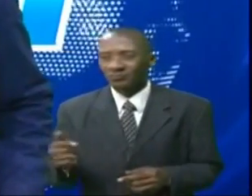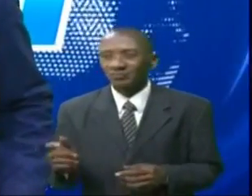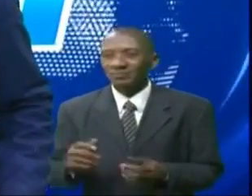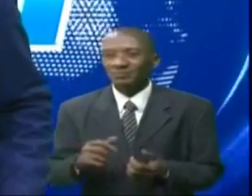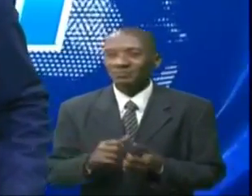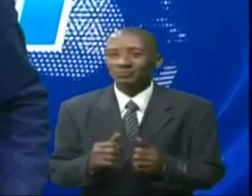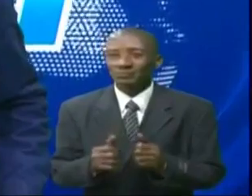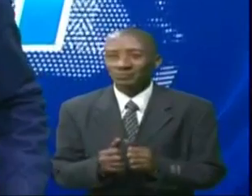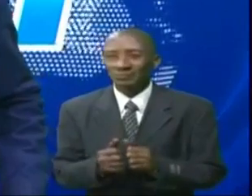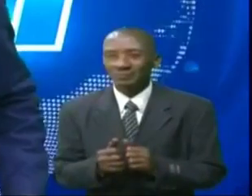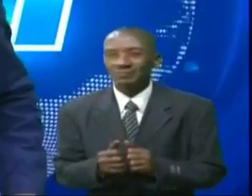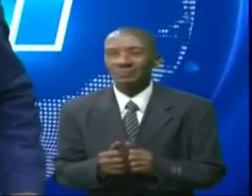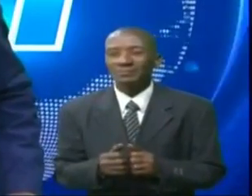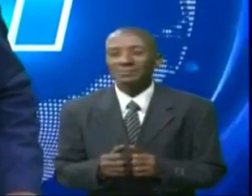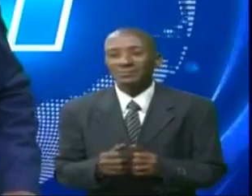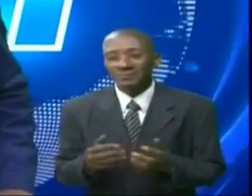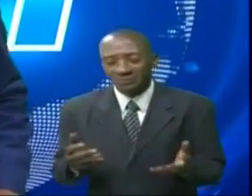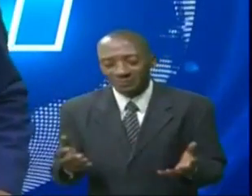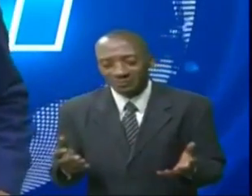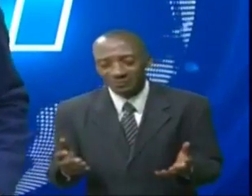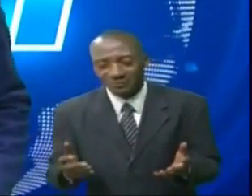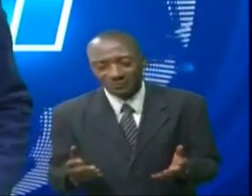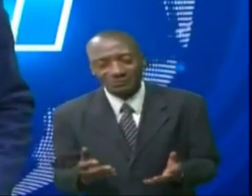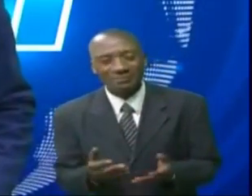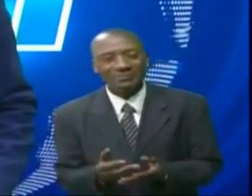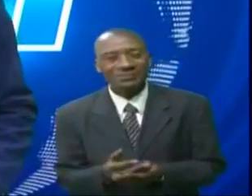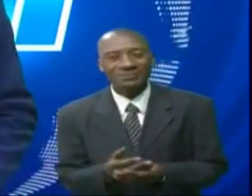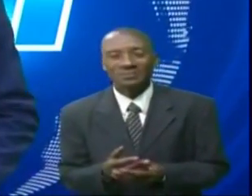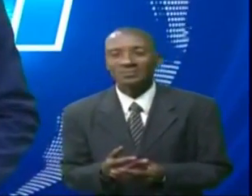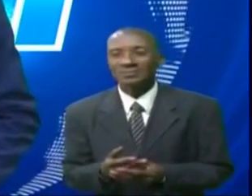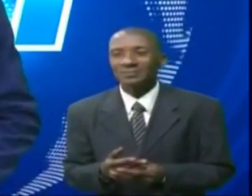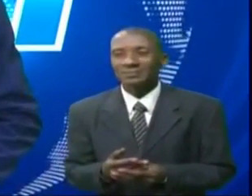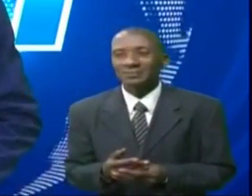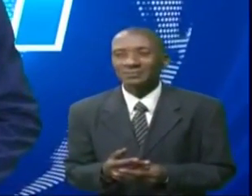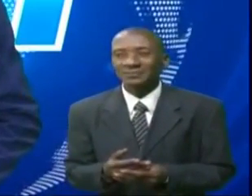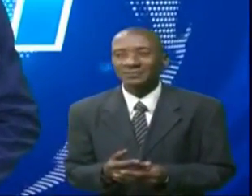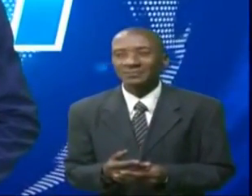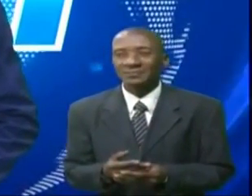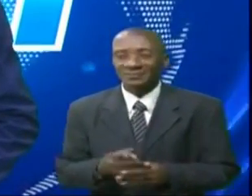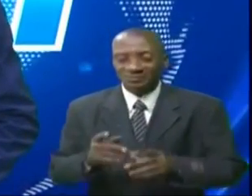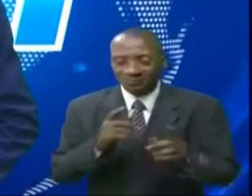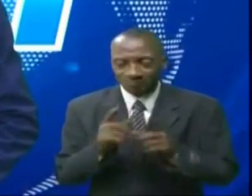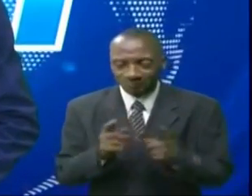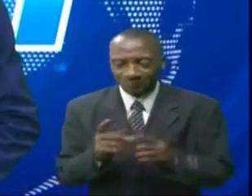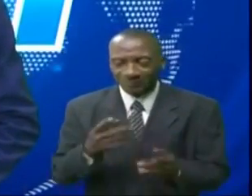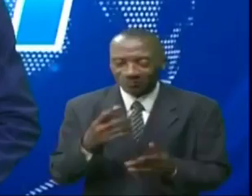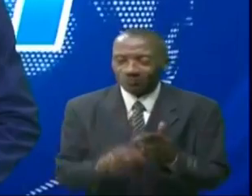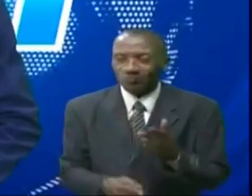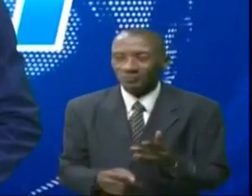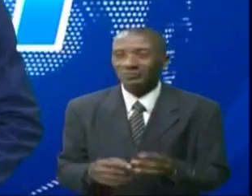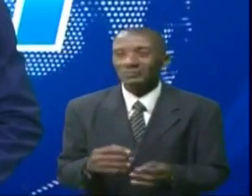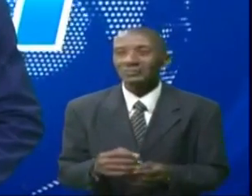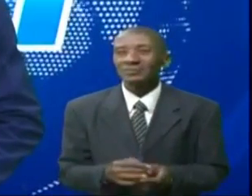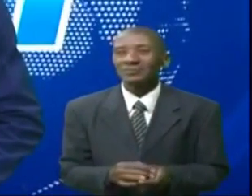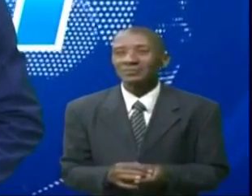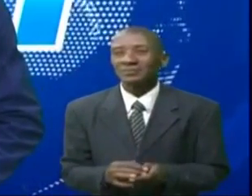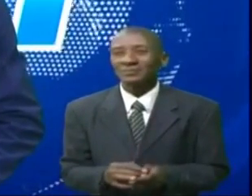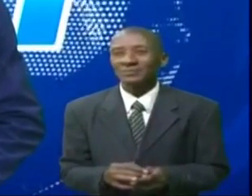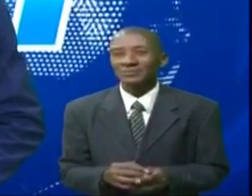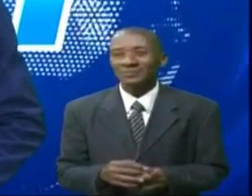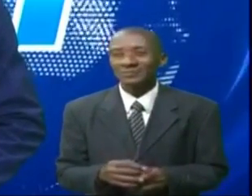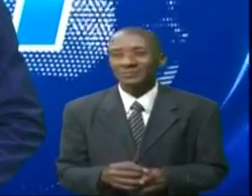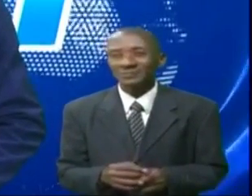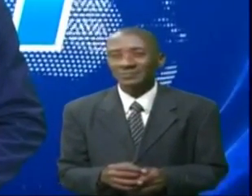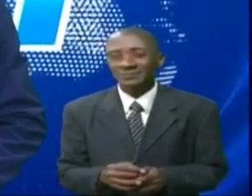fonctionne-t-elle? Le sujet était longuement débattu au cours d'un atelier de 3 jours organisé dans la capitale Kinshasa. C'est un reportage de Joël